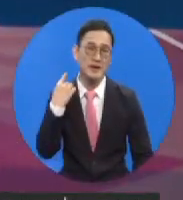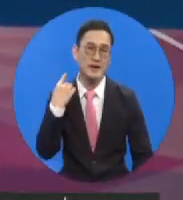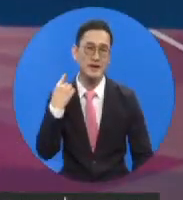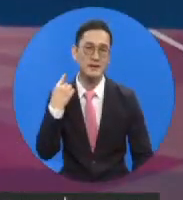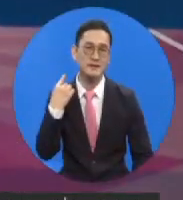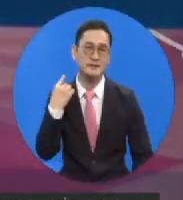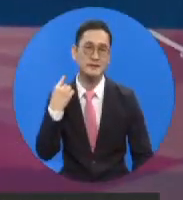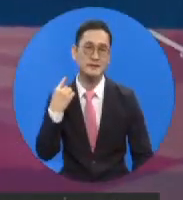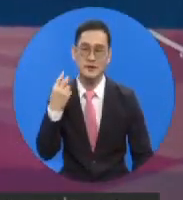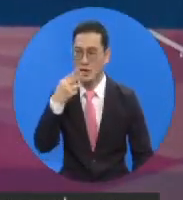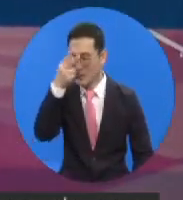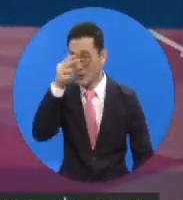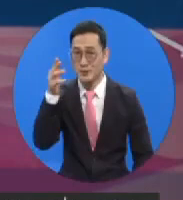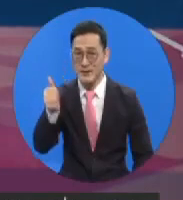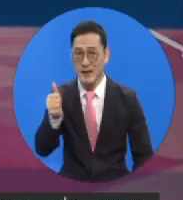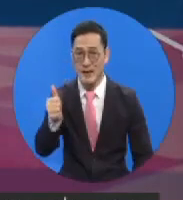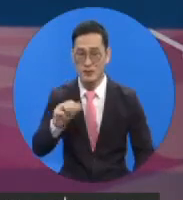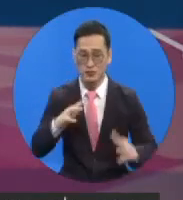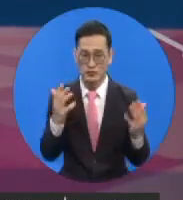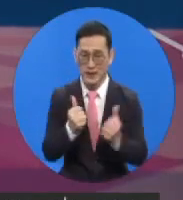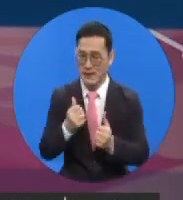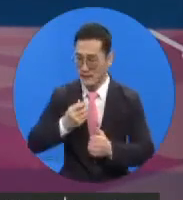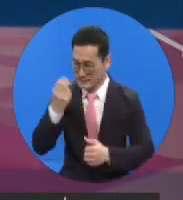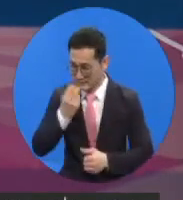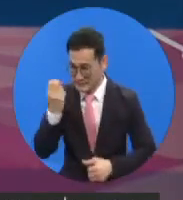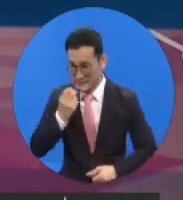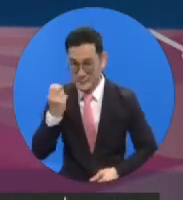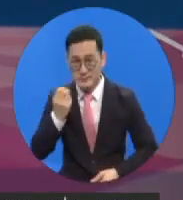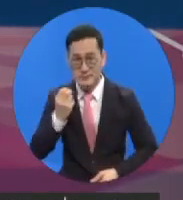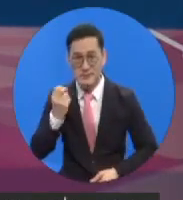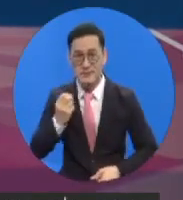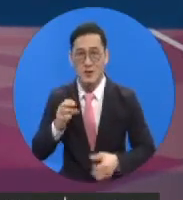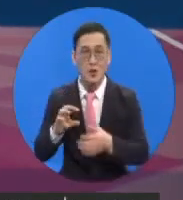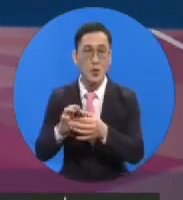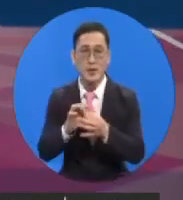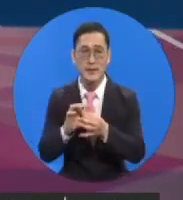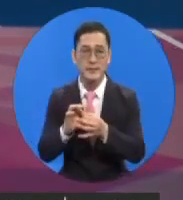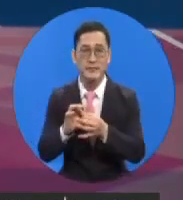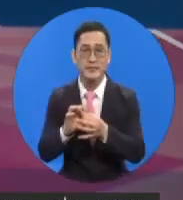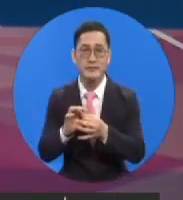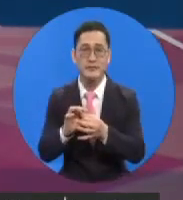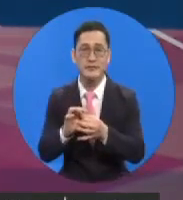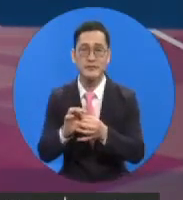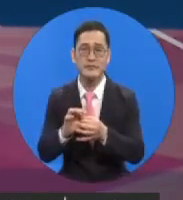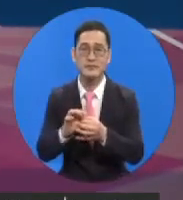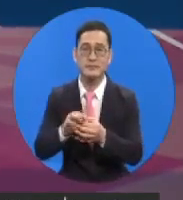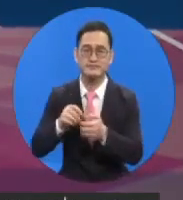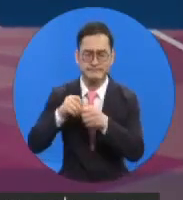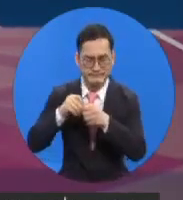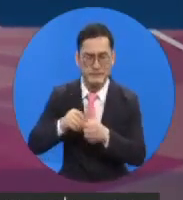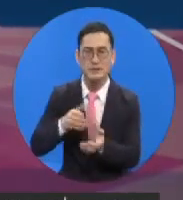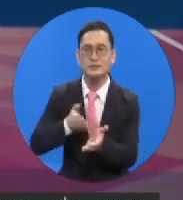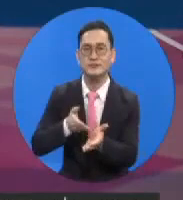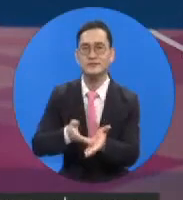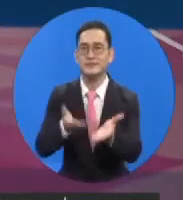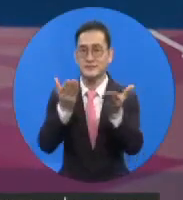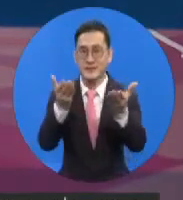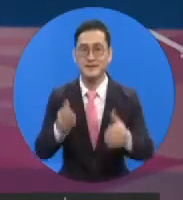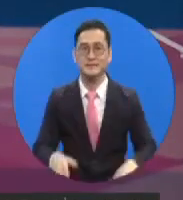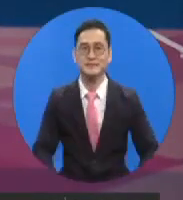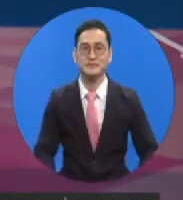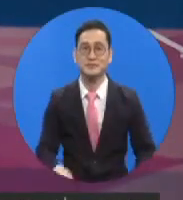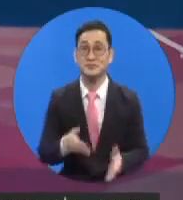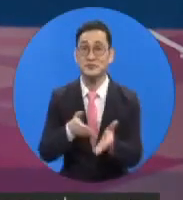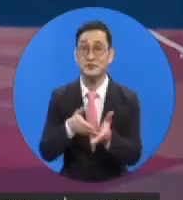이어졌던 윤석열 검찰총장의 이 대검 국감의 주요 발언들 저희가 상세하게 준비했습니다.